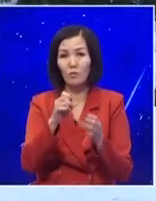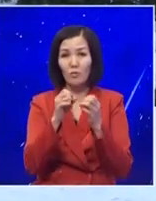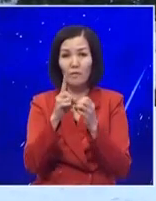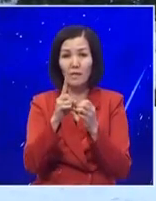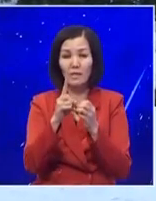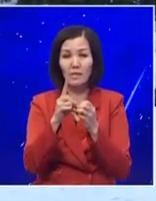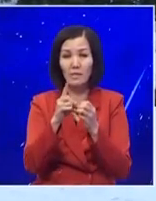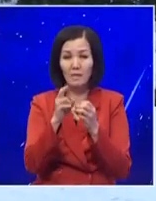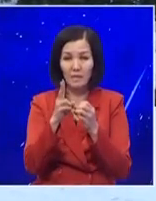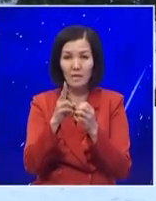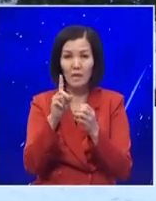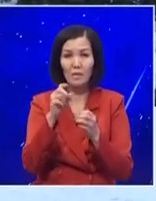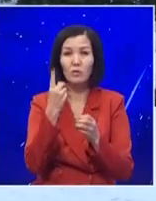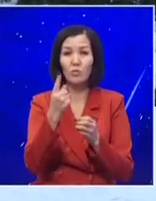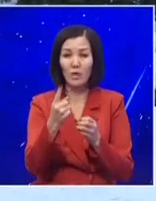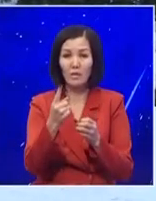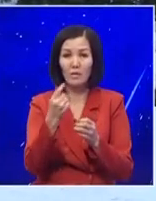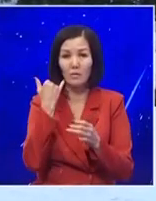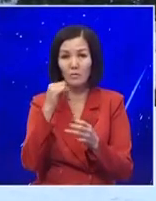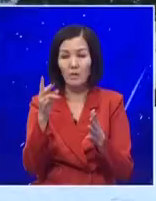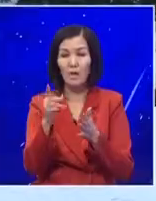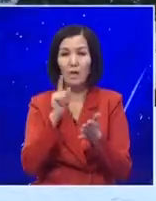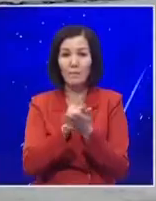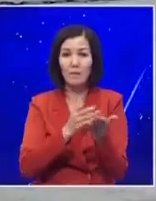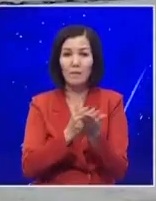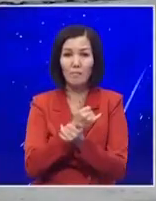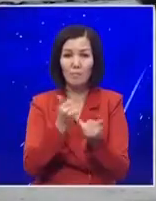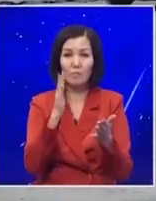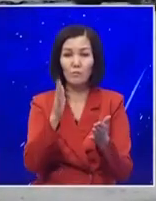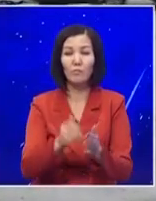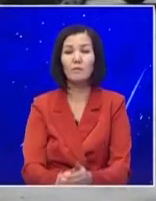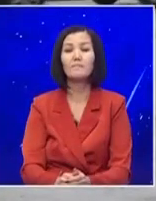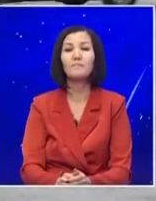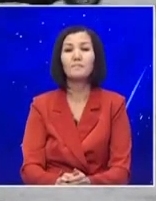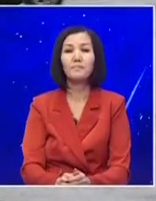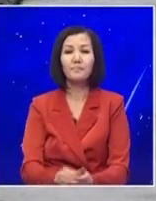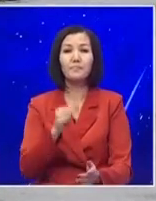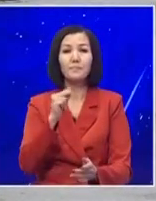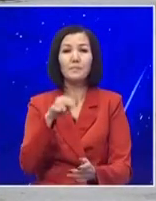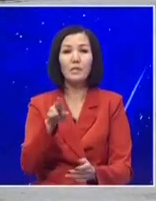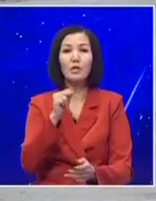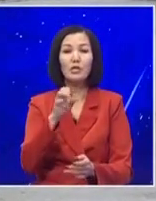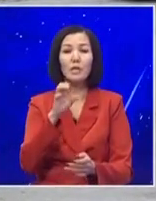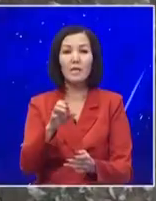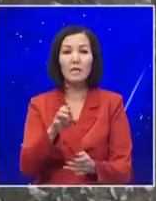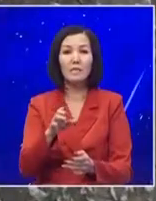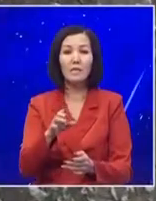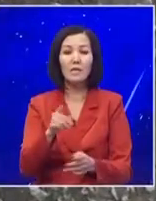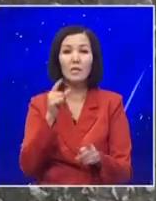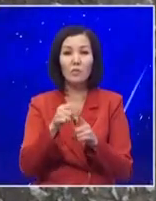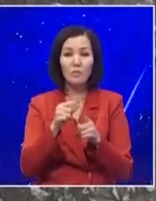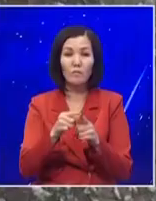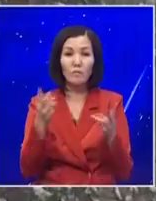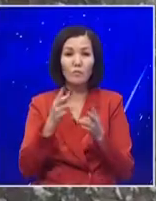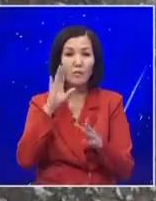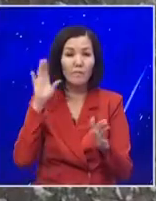112, 101. Наша служба обязательно окажет вам помощь. К слову, советы сотрудников департамента могут пригодиться, ведь в